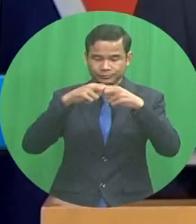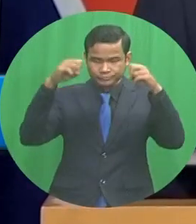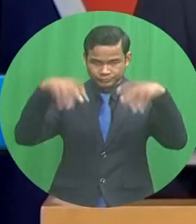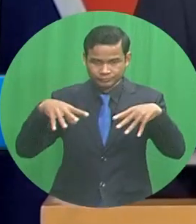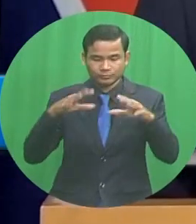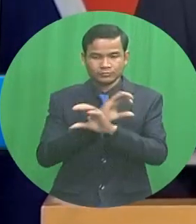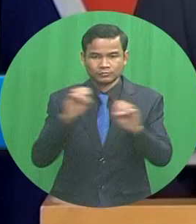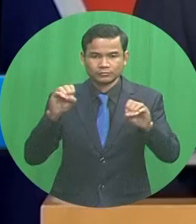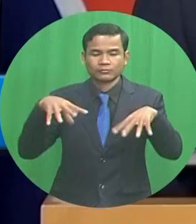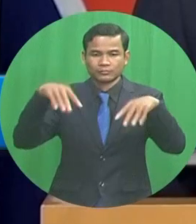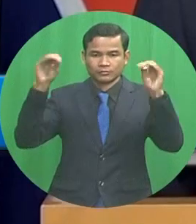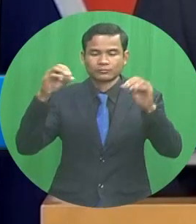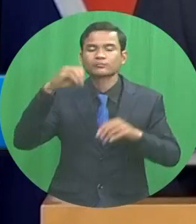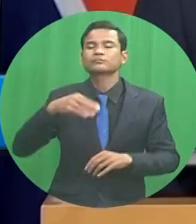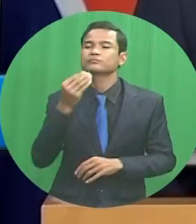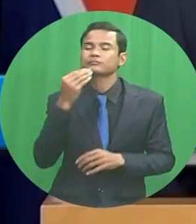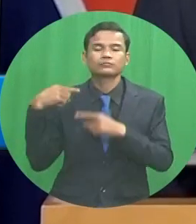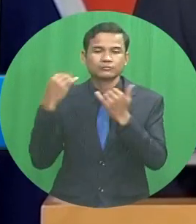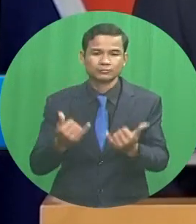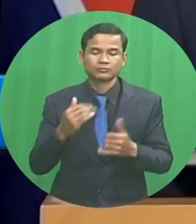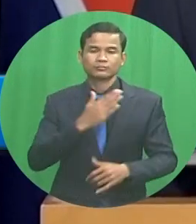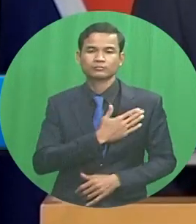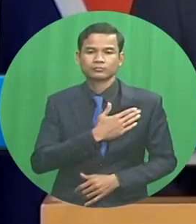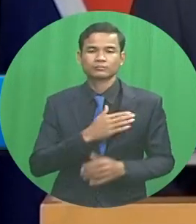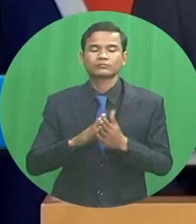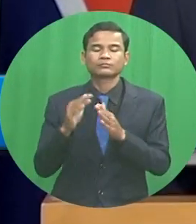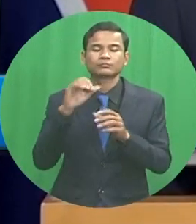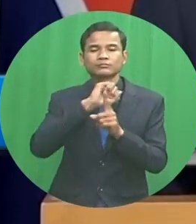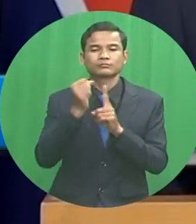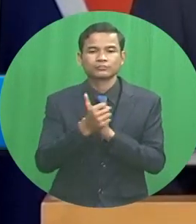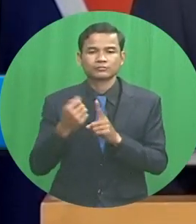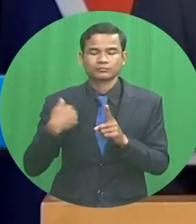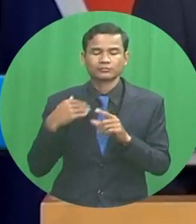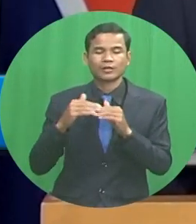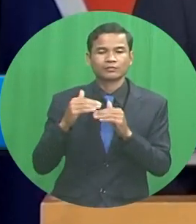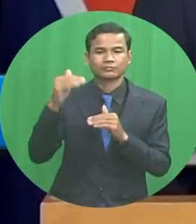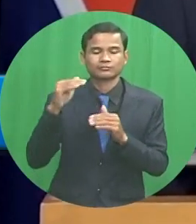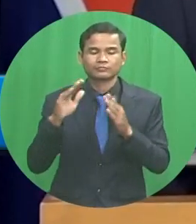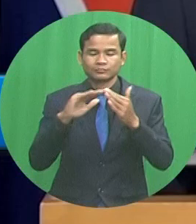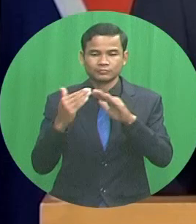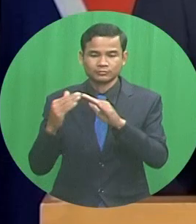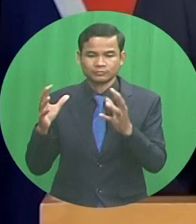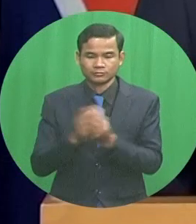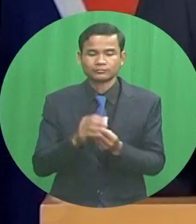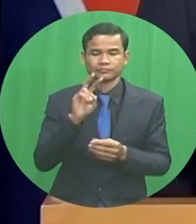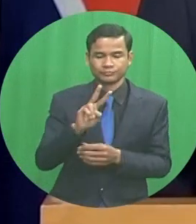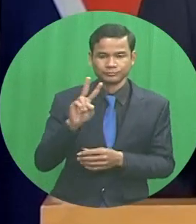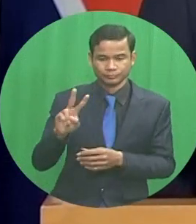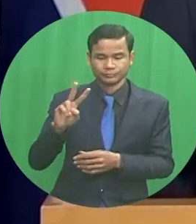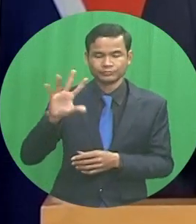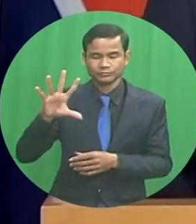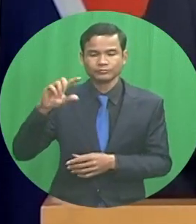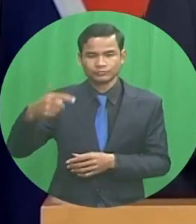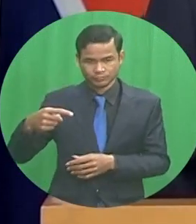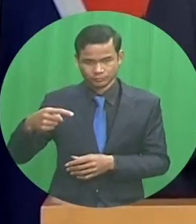ប្រាស់កាលពីថ្ងៃអង្គារហើយមកដល់ថ្ងៃពុធនេះស្ថានភាពនេះបានកើនឡើងតាមក្នុងផ្ទះរហូតដល់ទៅចំនួន 225,000